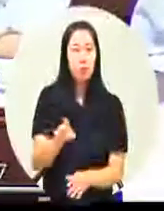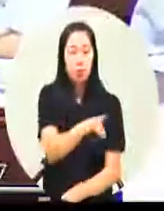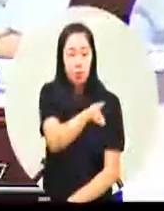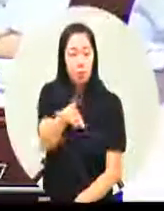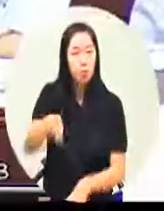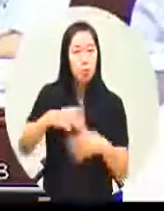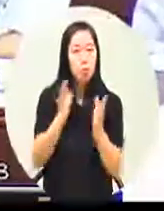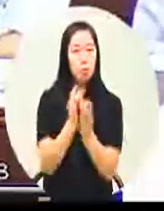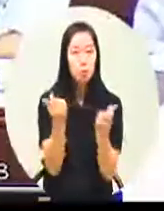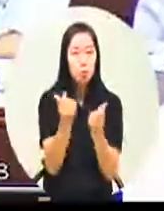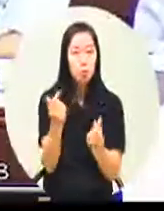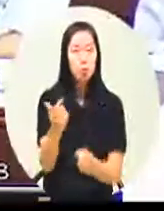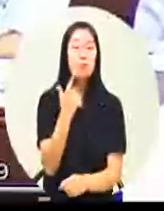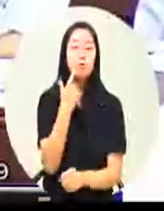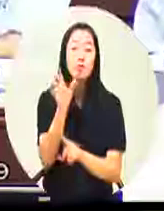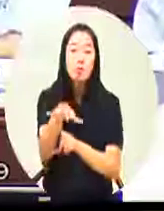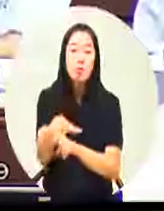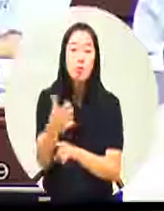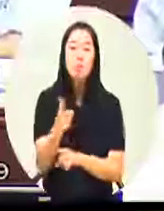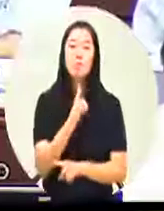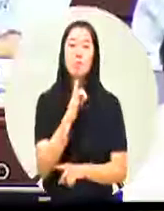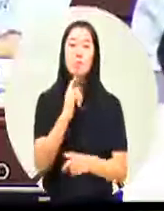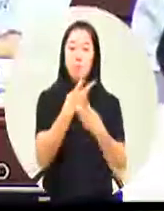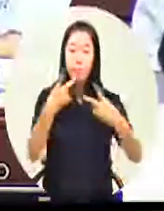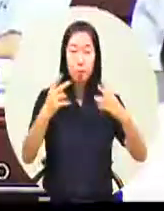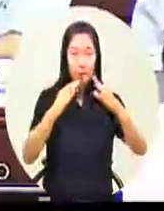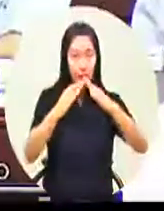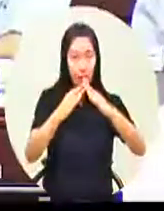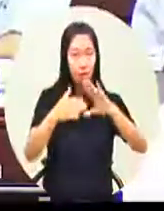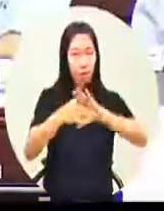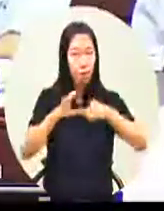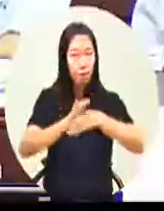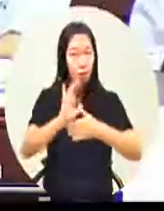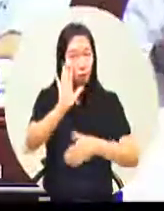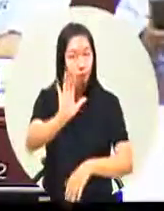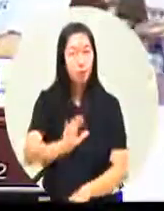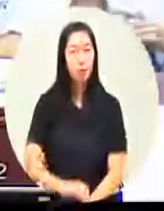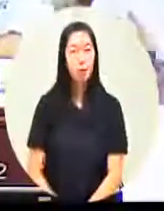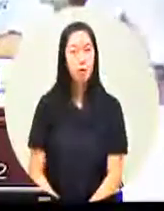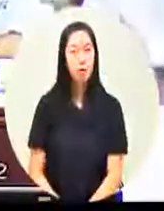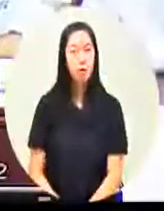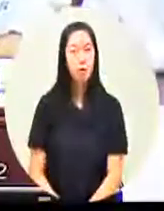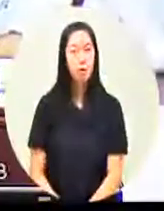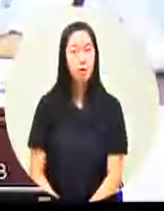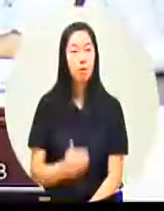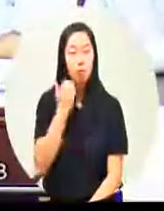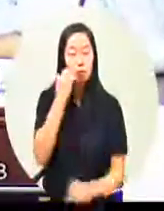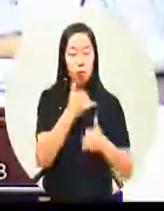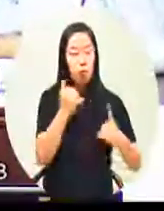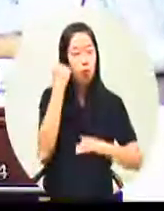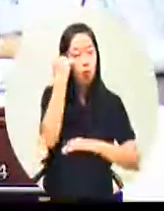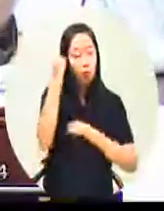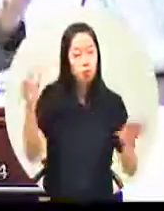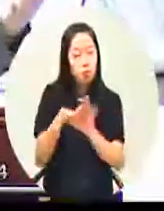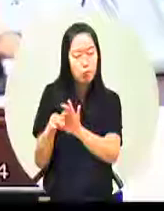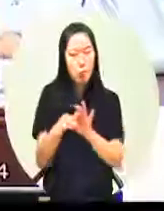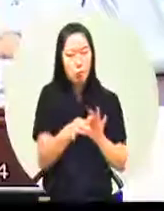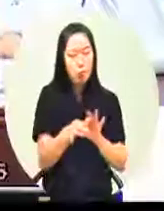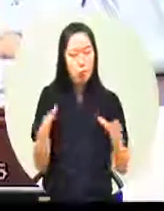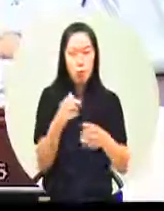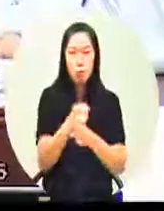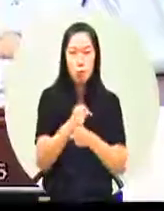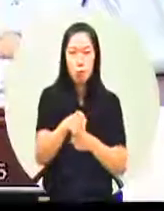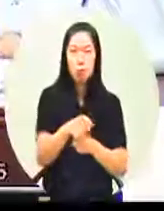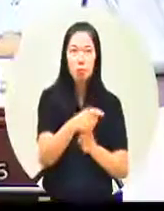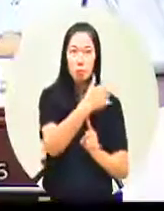这样的，包括我们的美浓，它有很丰富的客家的这个部分。但是议员如果跟民宿来做结合，其实在我们的旗美地